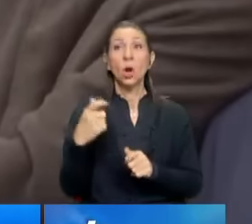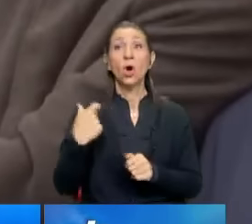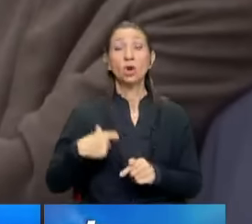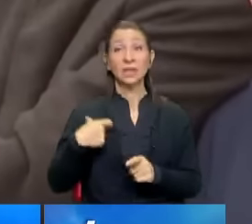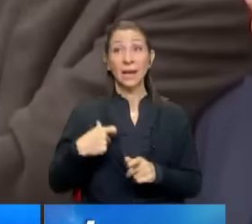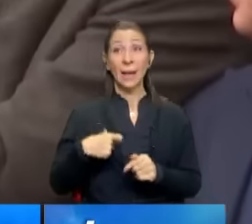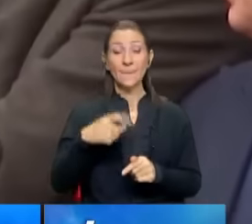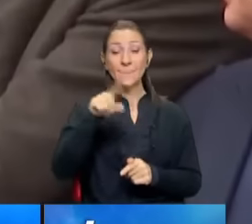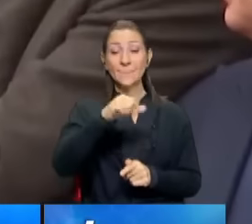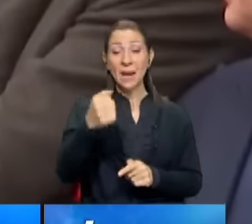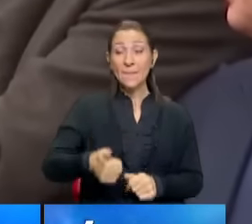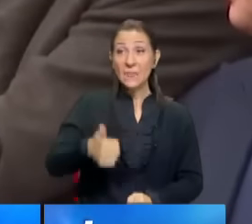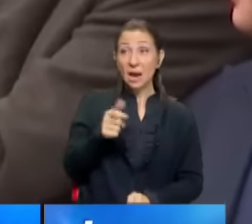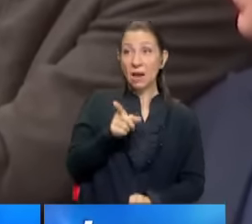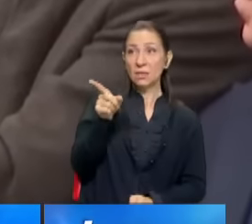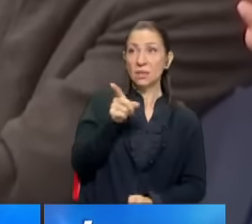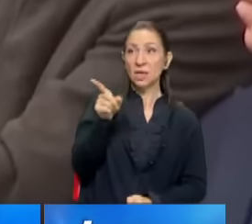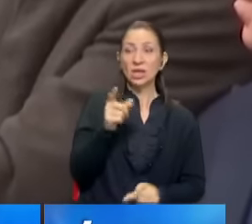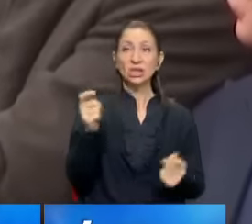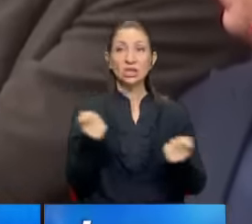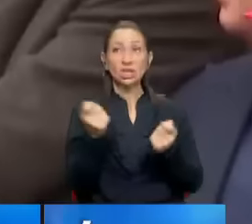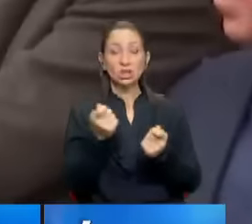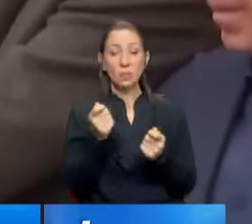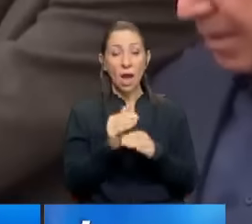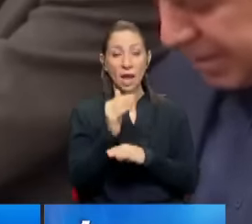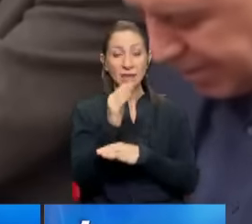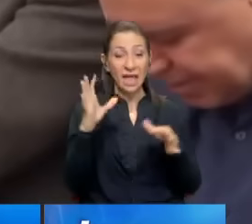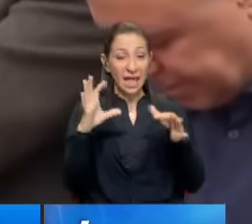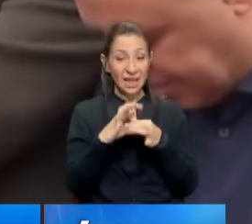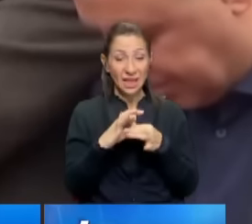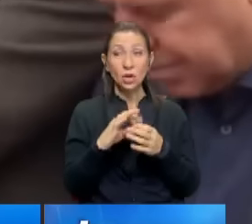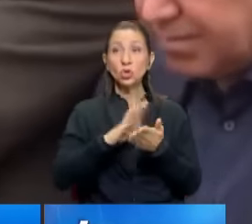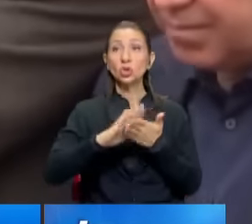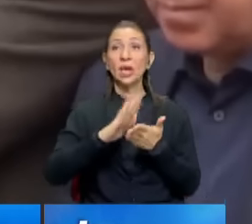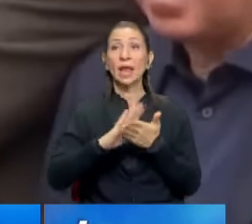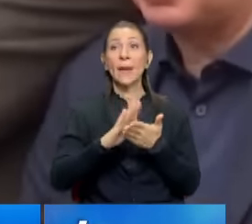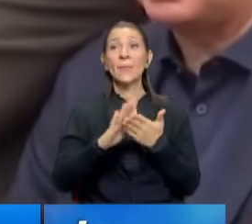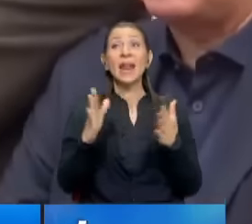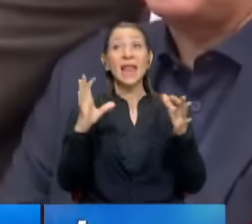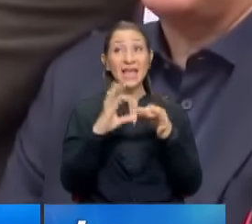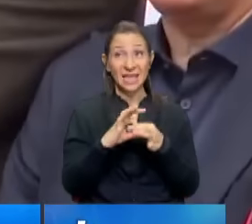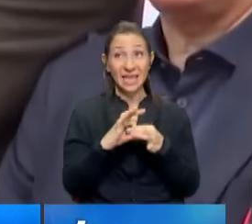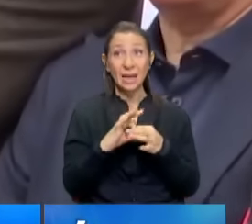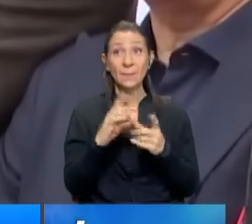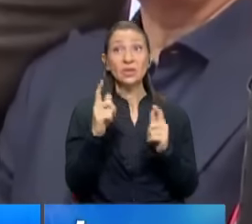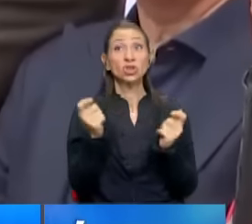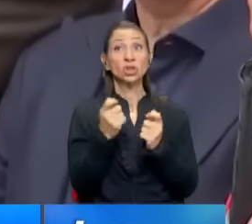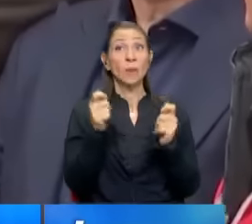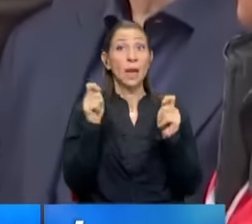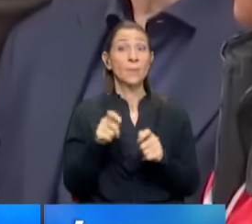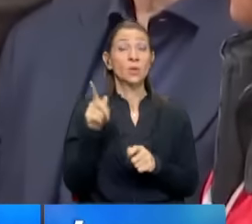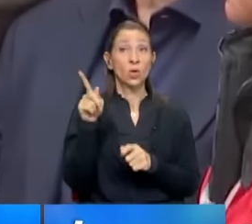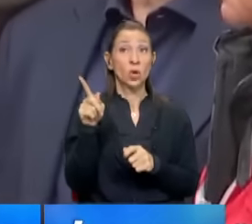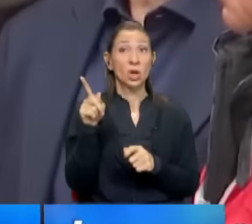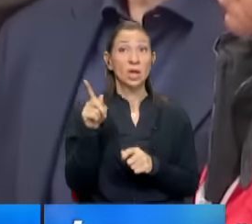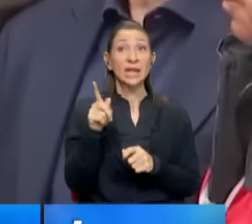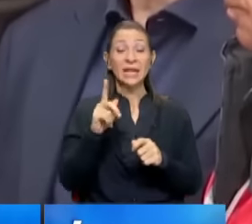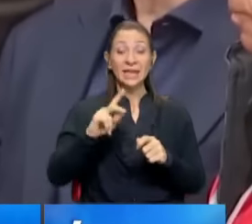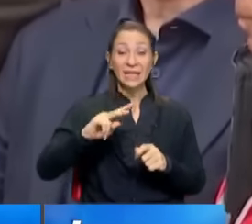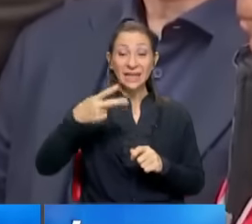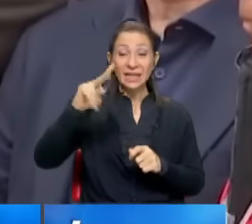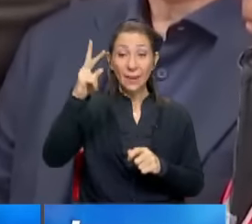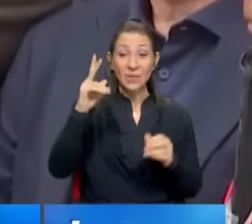Özellikle Maliye Bakanlığı çalışma hayatına ilgili düzenlemelerle ilgili bir çalışma yapılıyor.